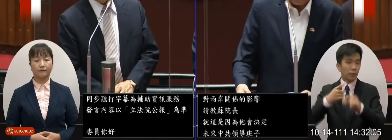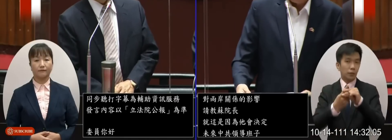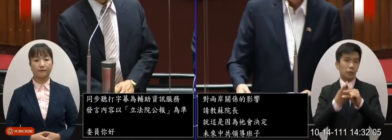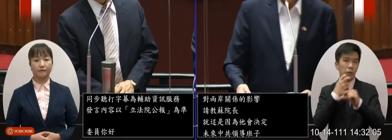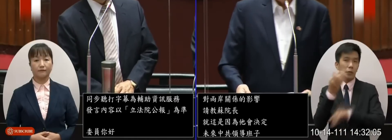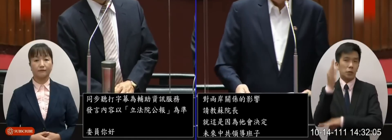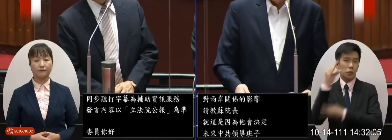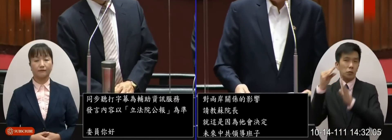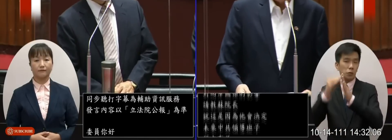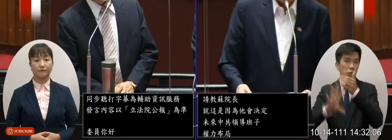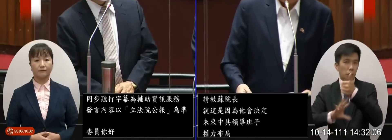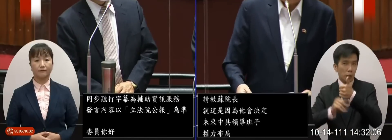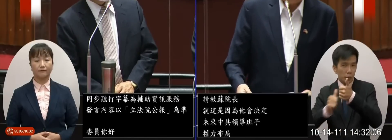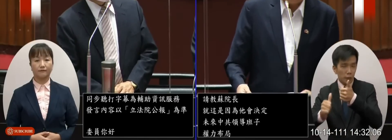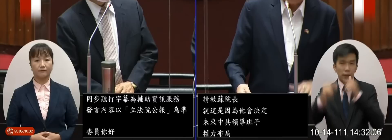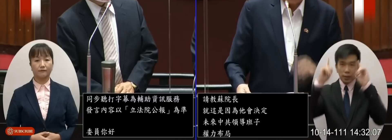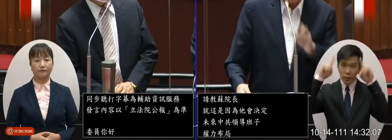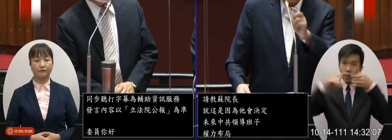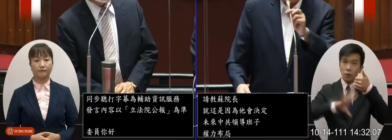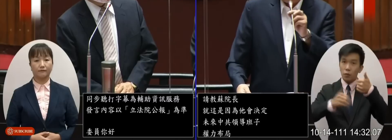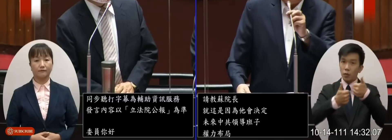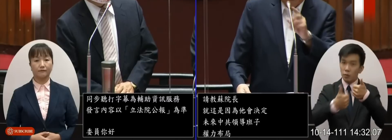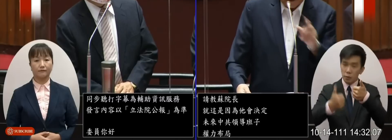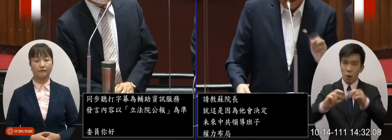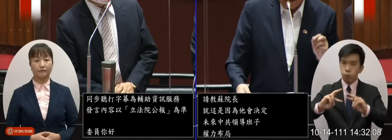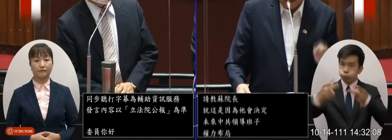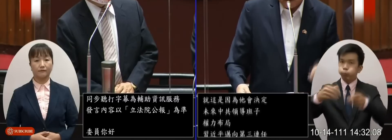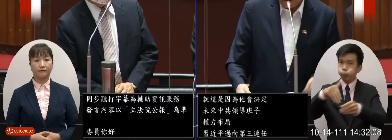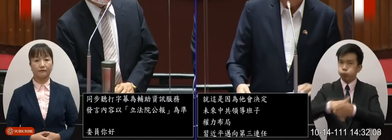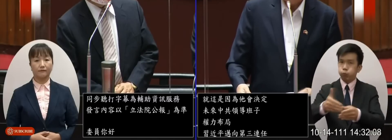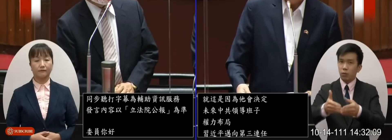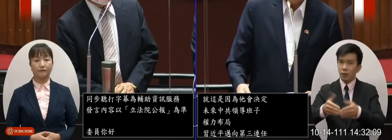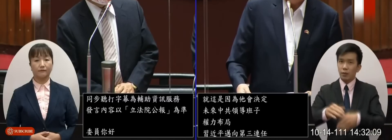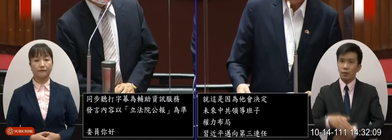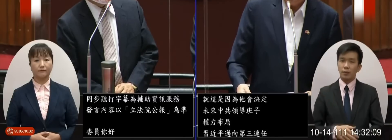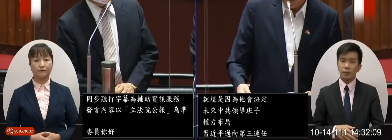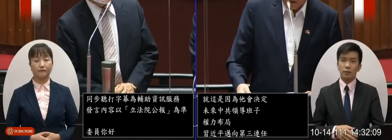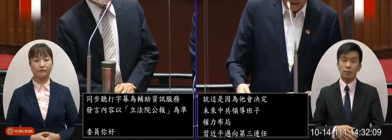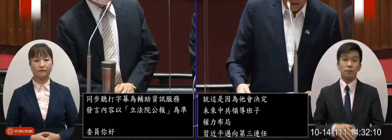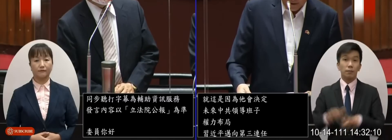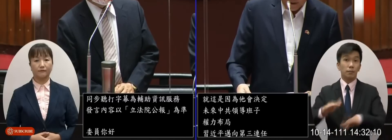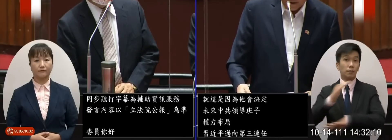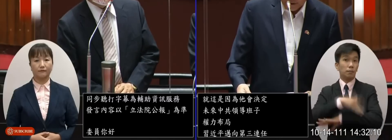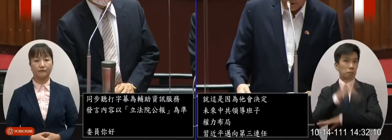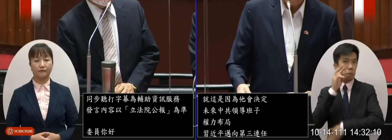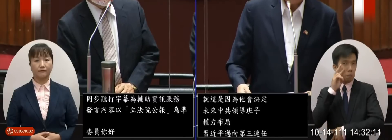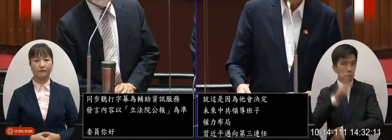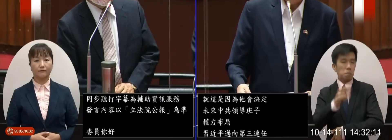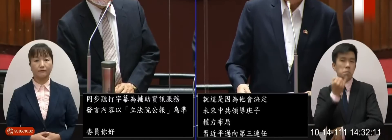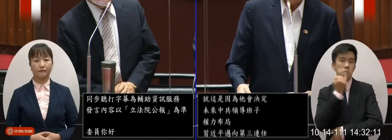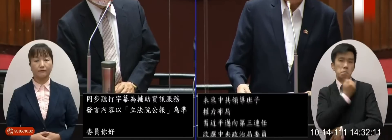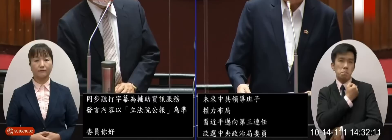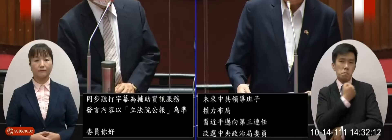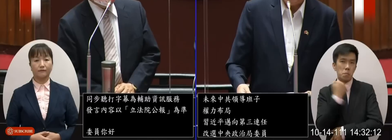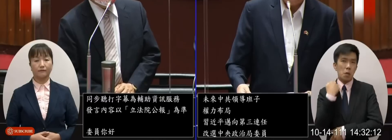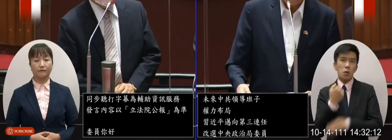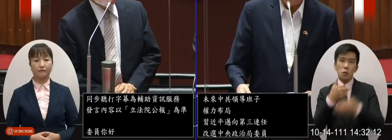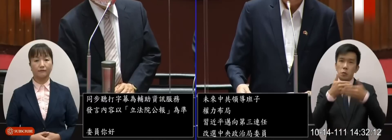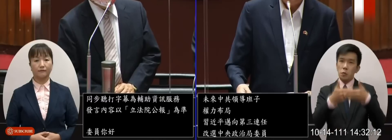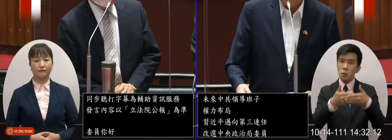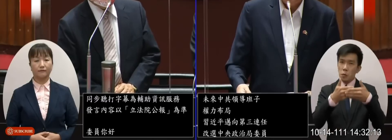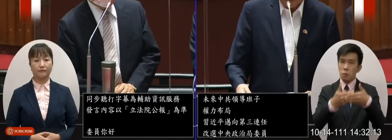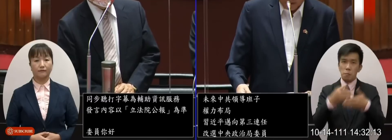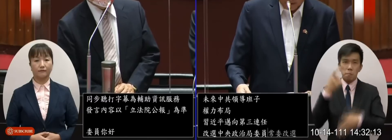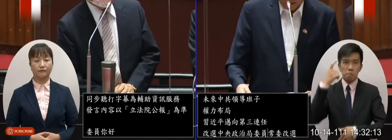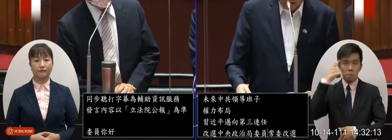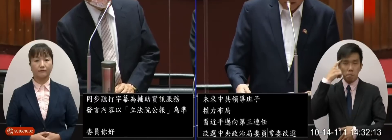选。那现在报纸的舆论趋向是指说，中共可能会持续加强